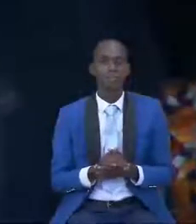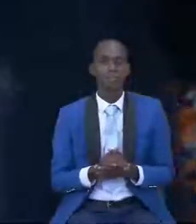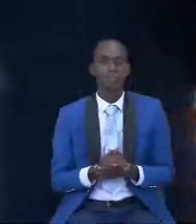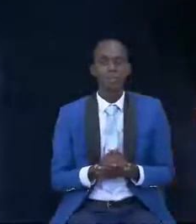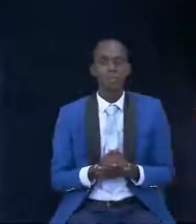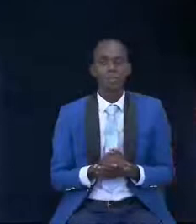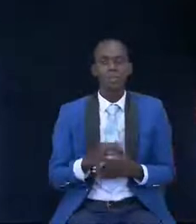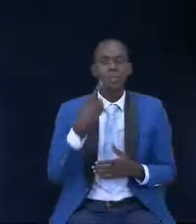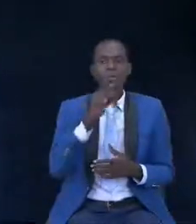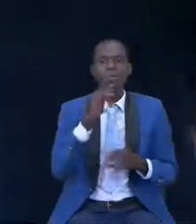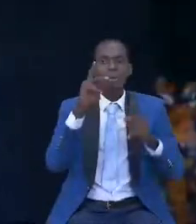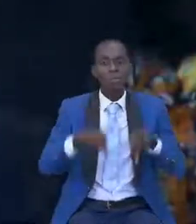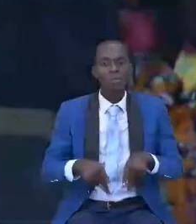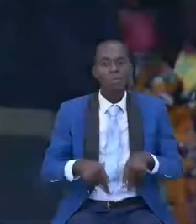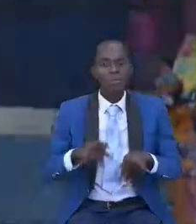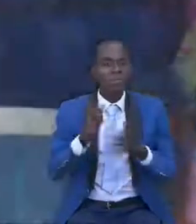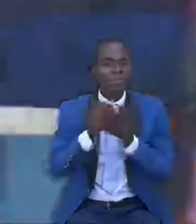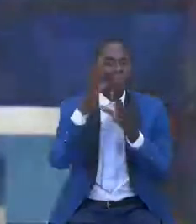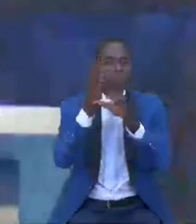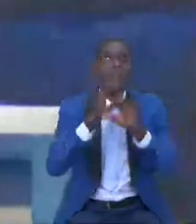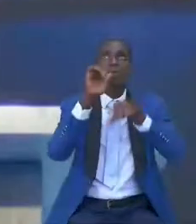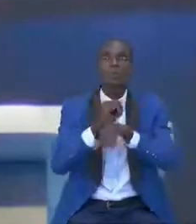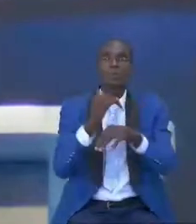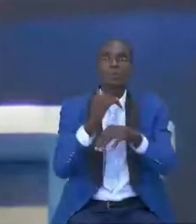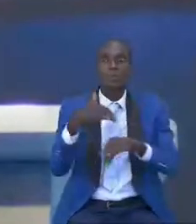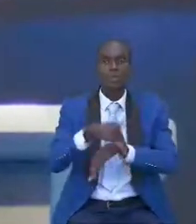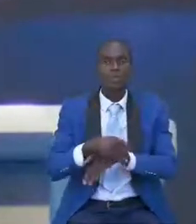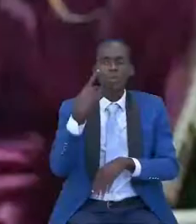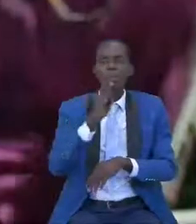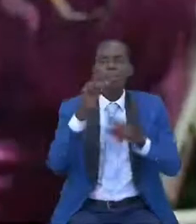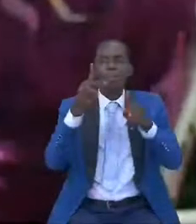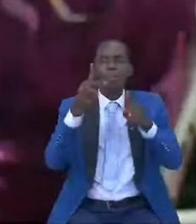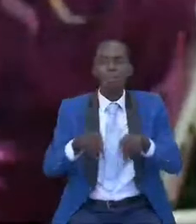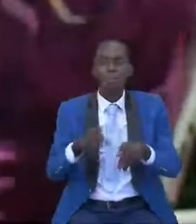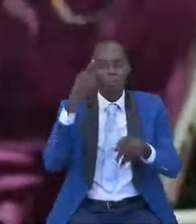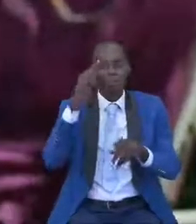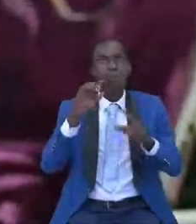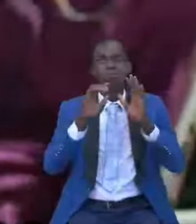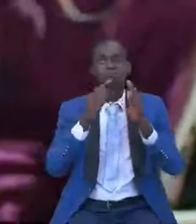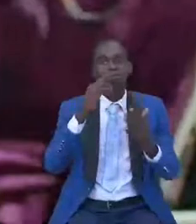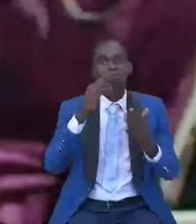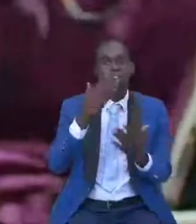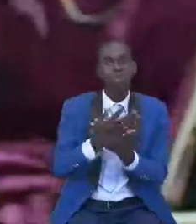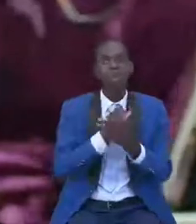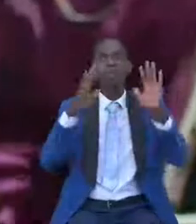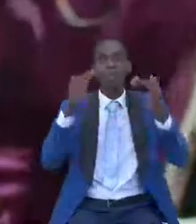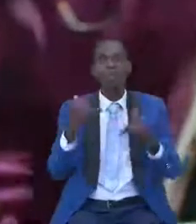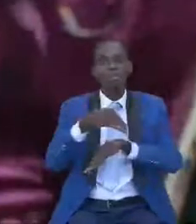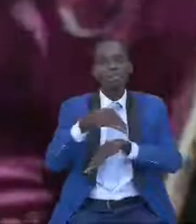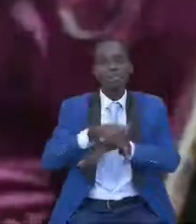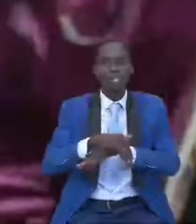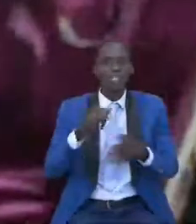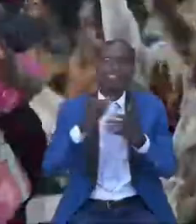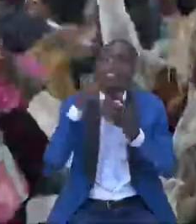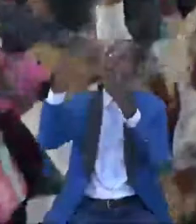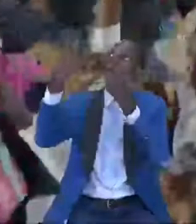de Jésus. Qui est le candidat au miracle ce soir? Candidat à la